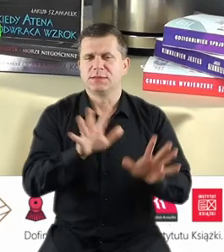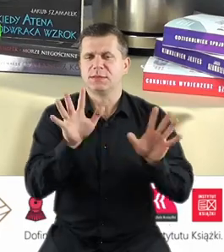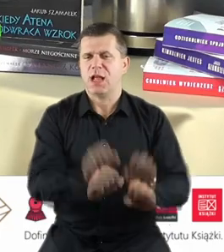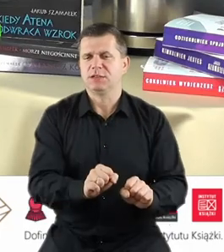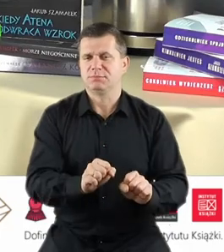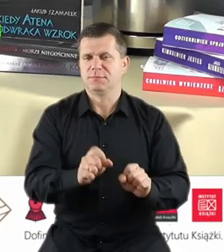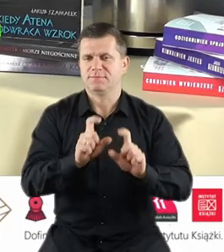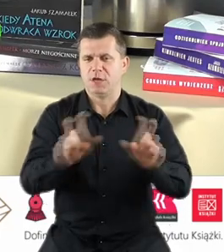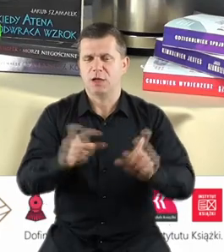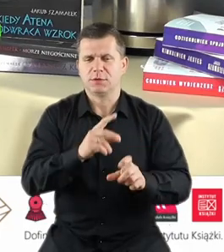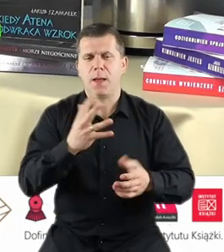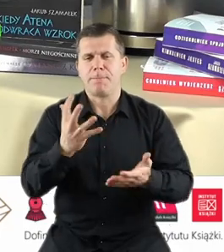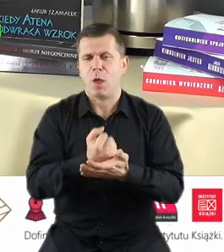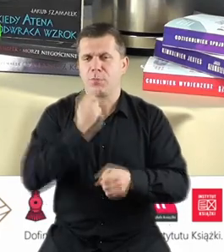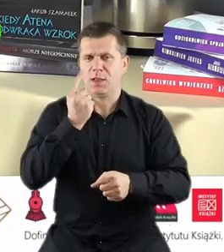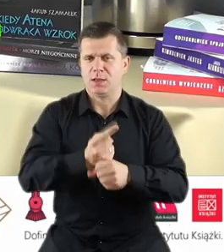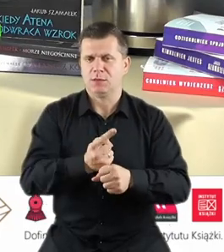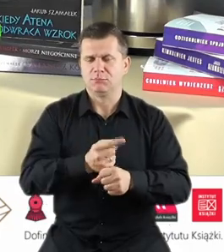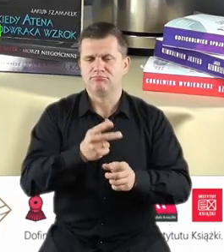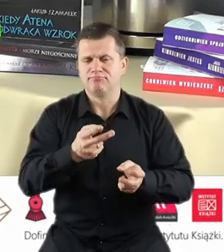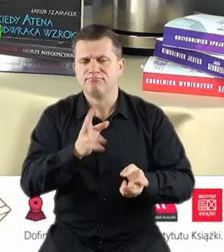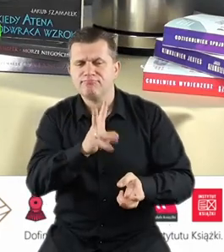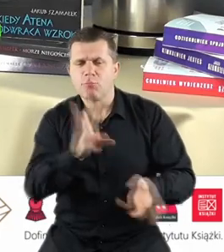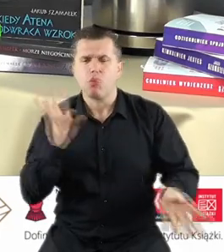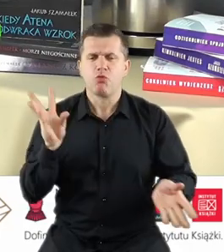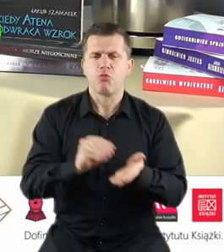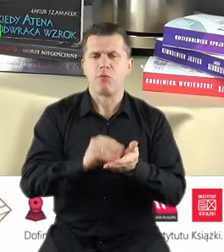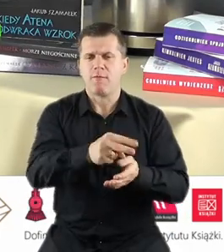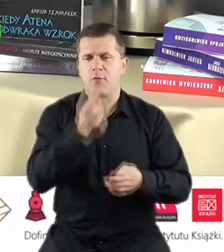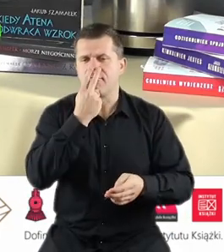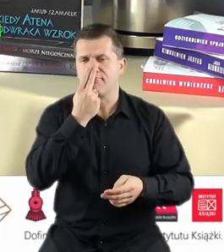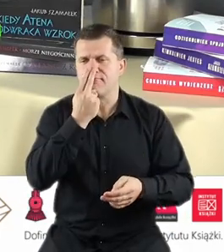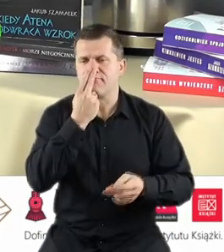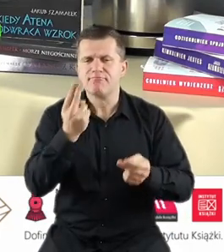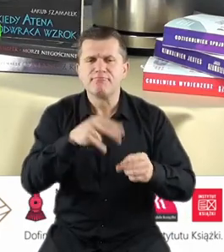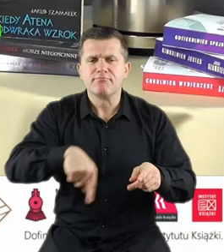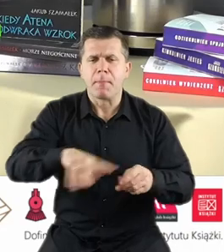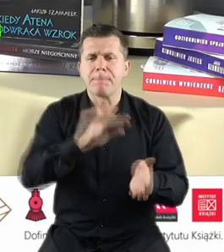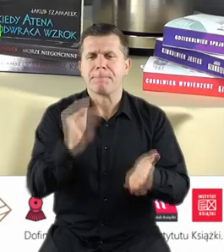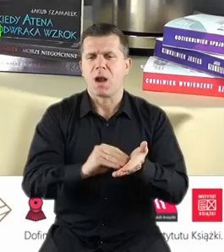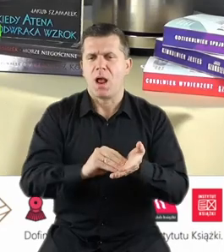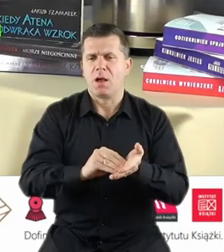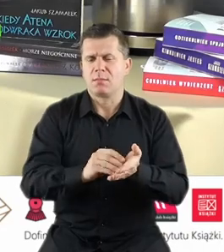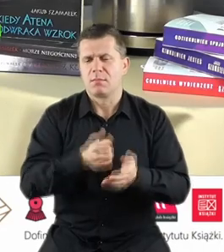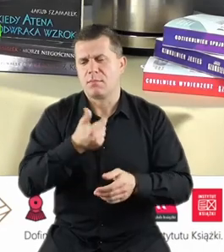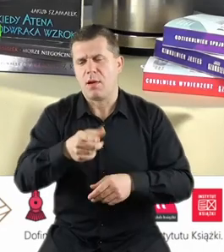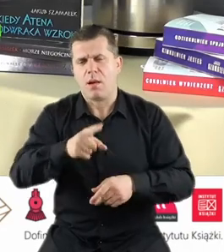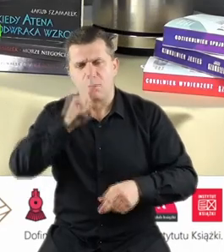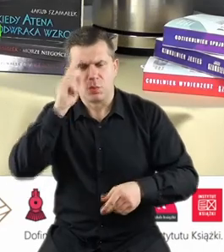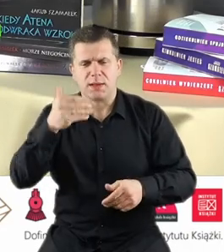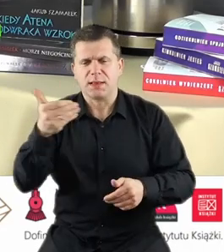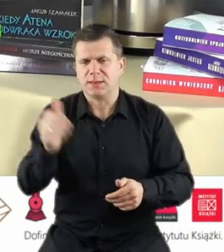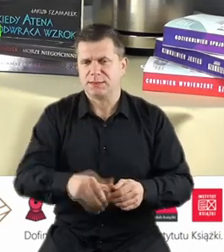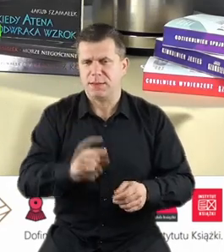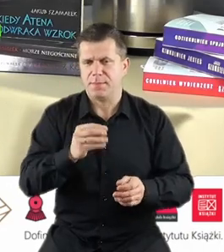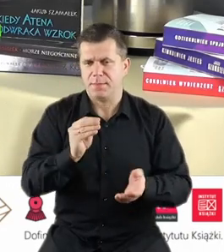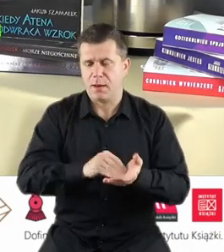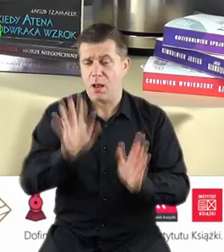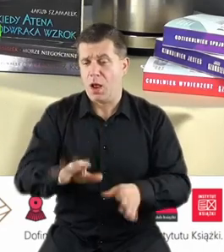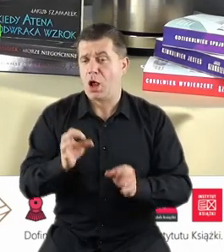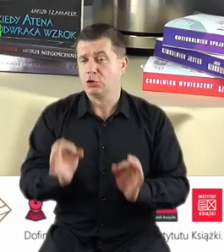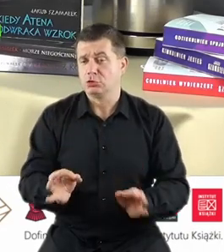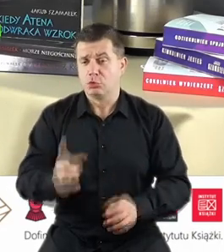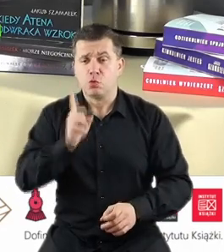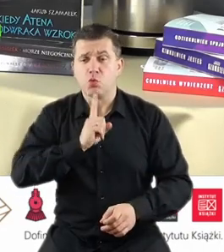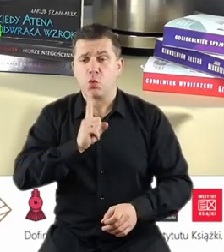podejmuje decyzję na podstawie swojej praktyki kilkudziesięciu, kilkuset, kilku tysięcy pacjentów. A dzisiaj właśnie sztuczna inteligencja